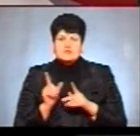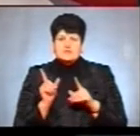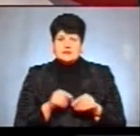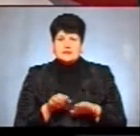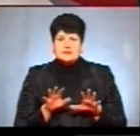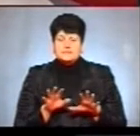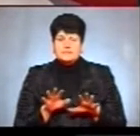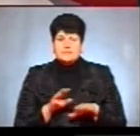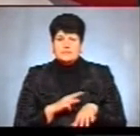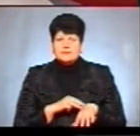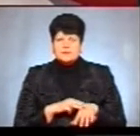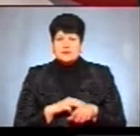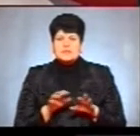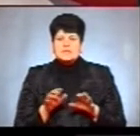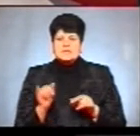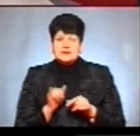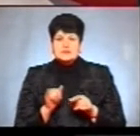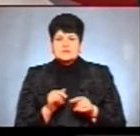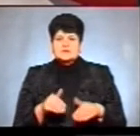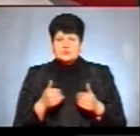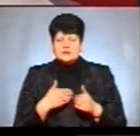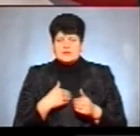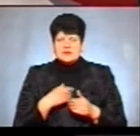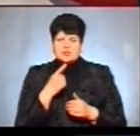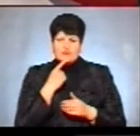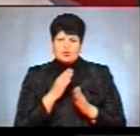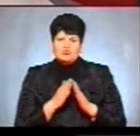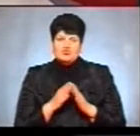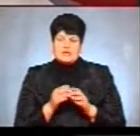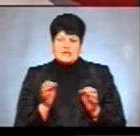порушення природоохоронного законодавства. І звернутися до нас на червону лінію